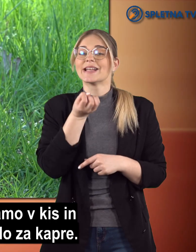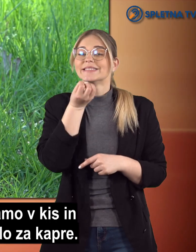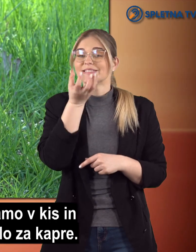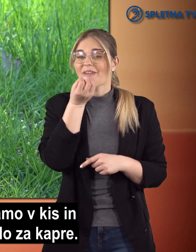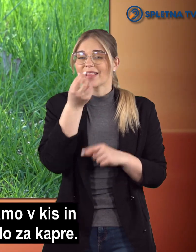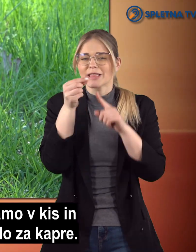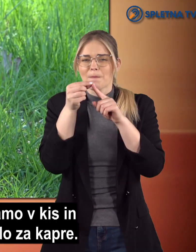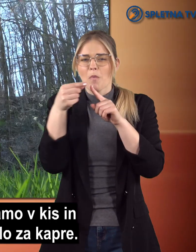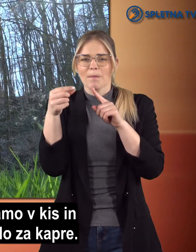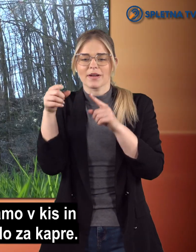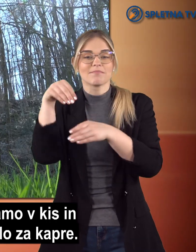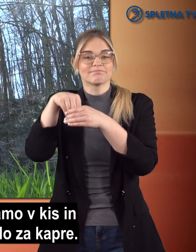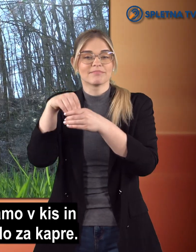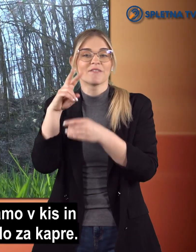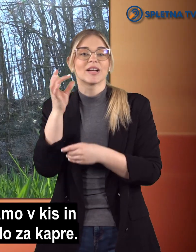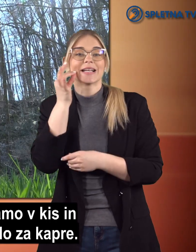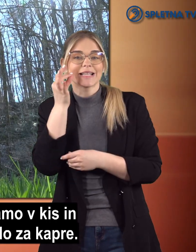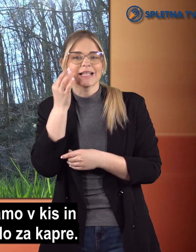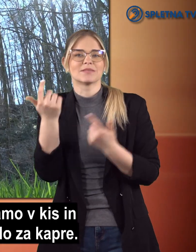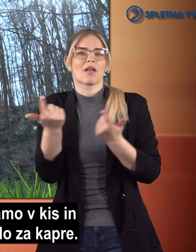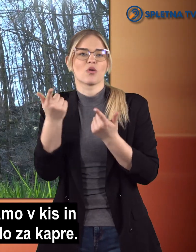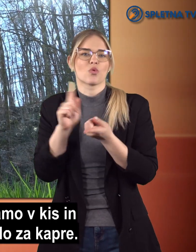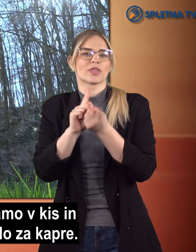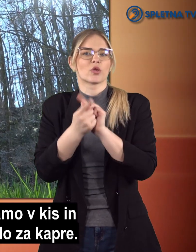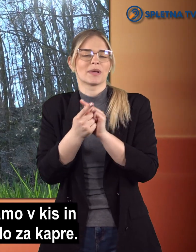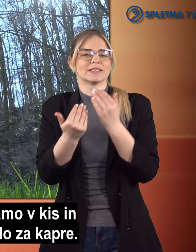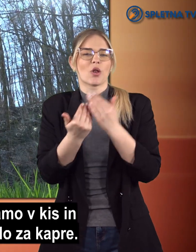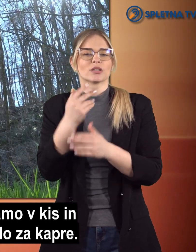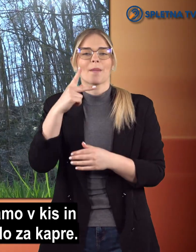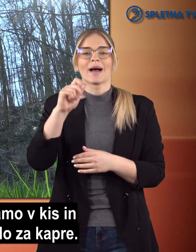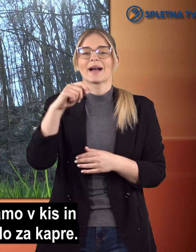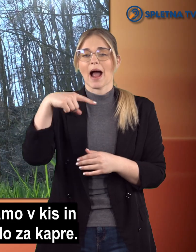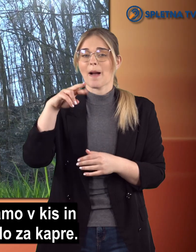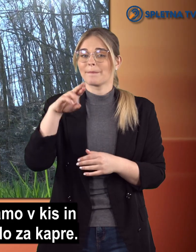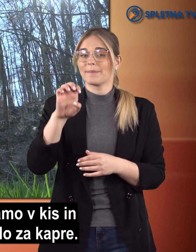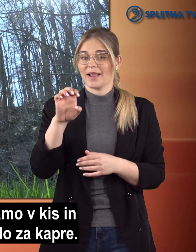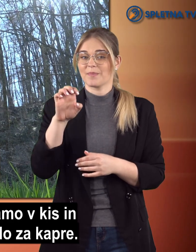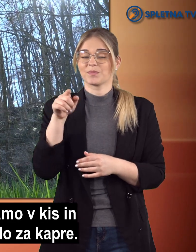popke vlagamo v kis in so lahko nadomestilo za kapre.